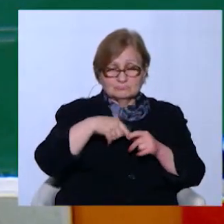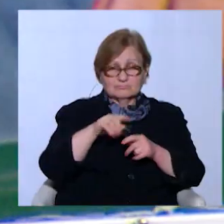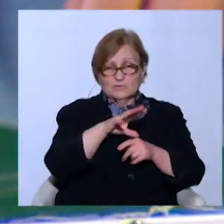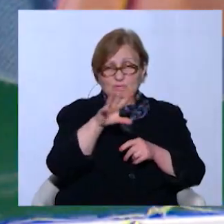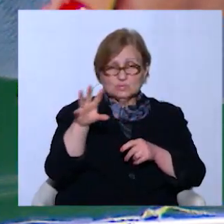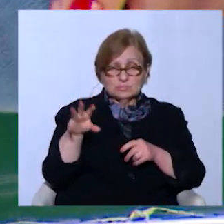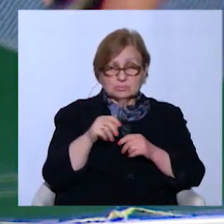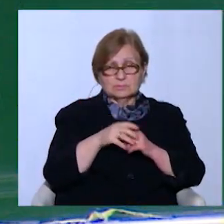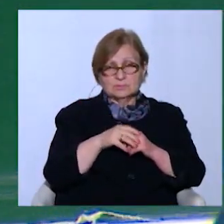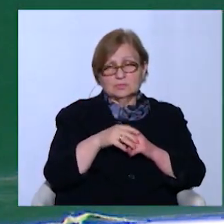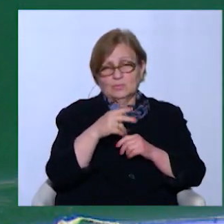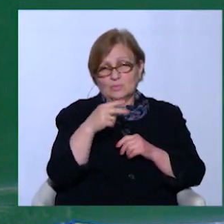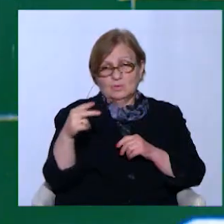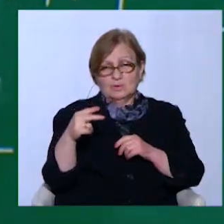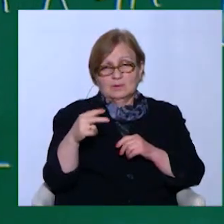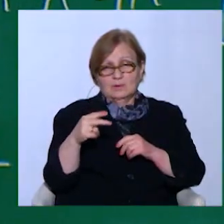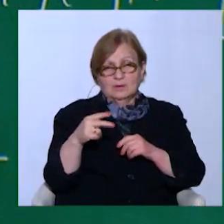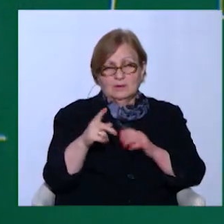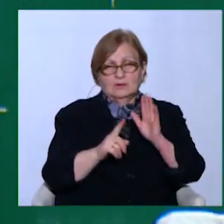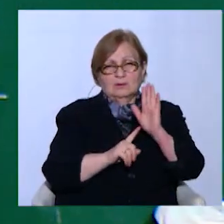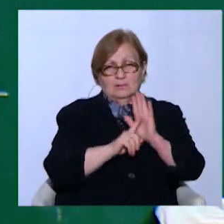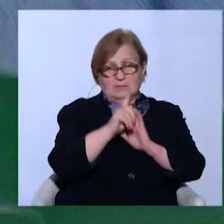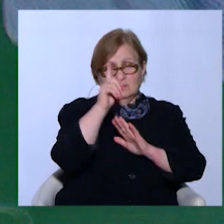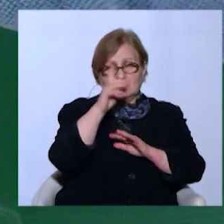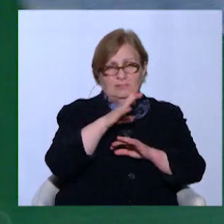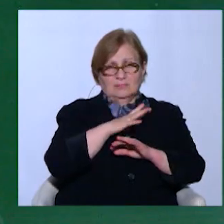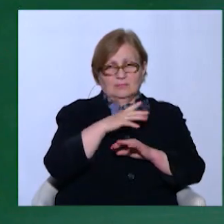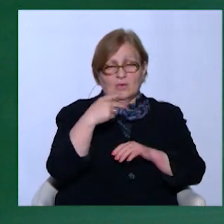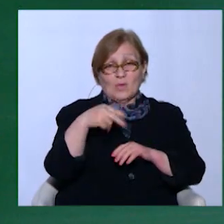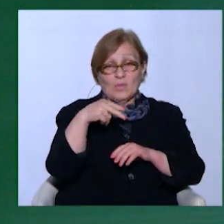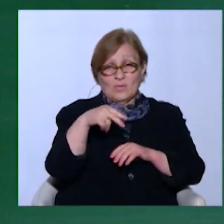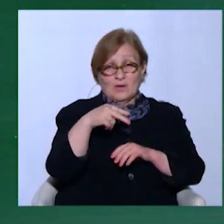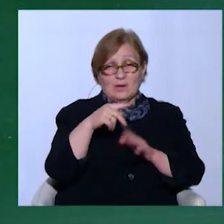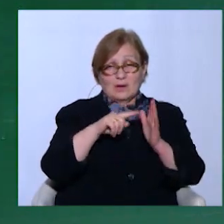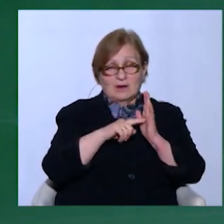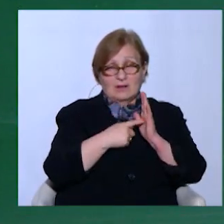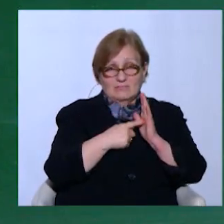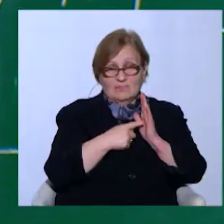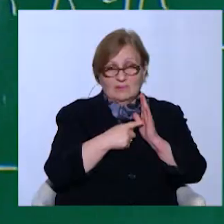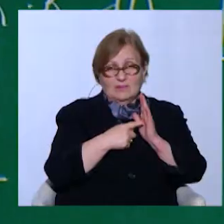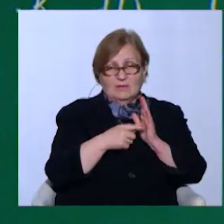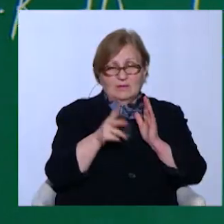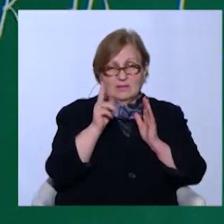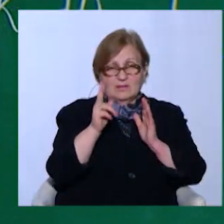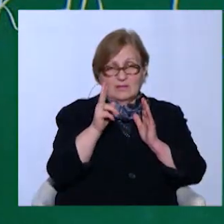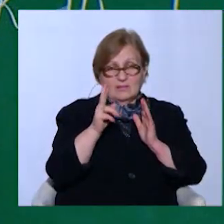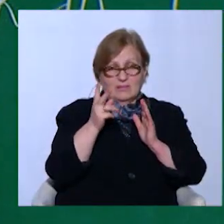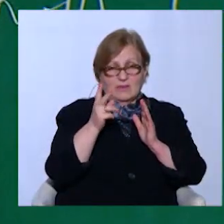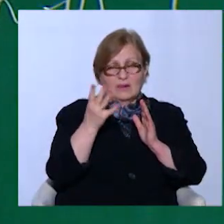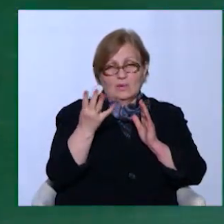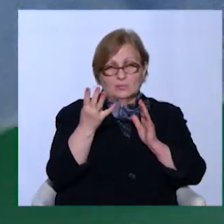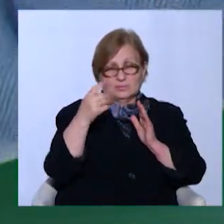პირველი უდრის საწყის ფართობს, ანუ 20 გავამრავლოთ K კვადრატზე,